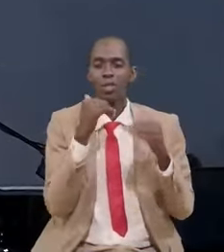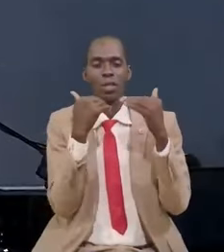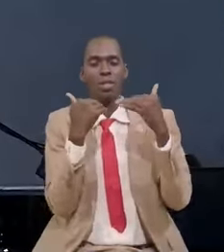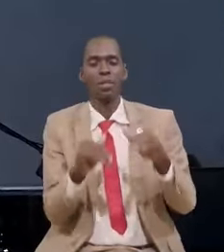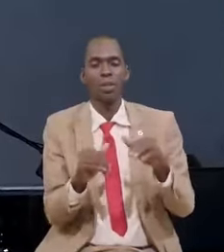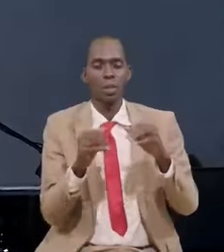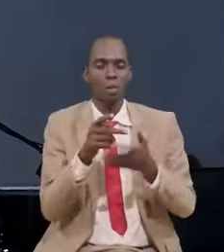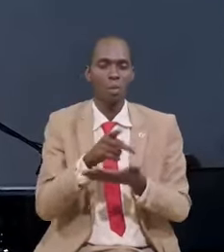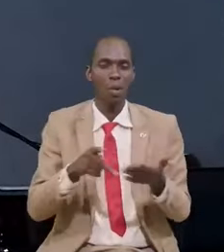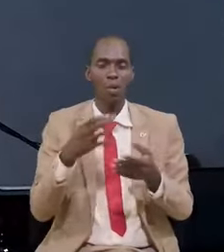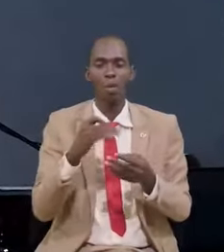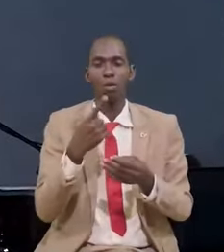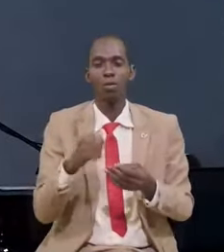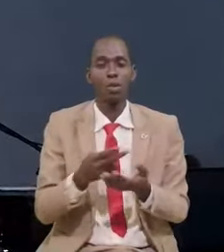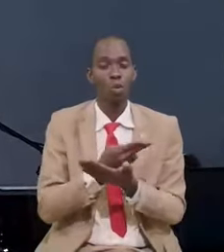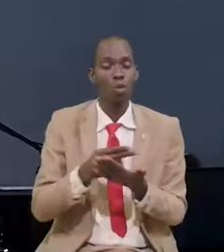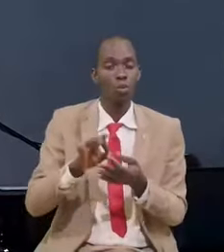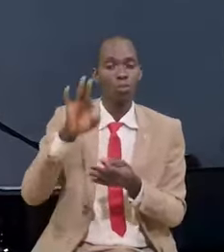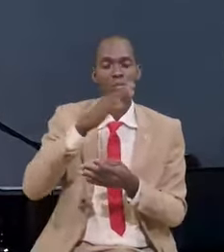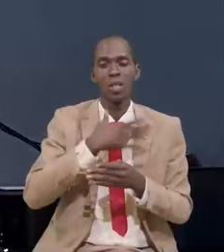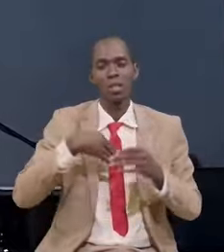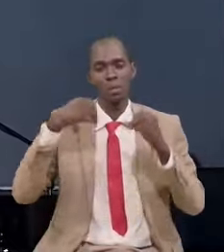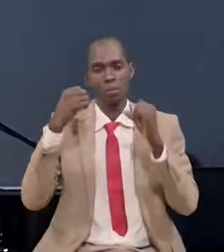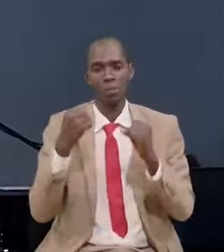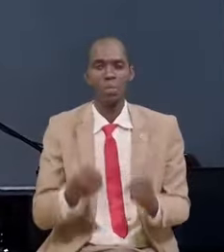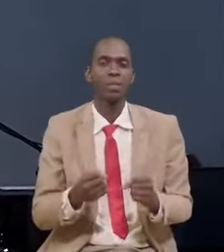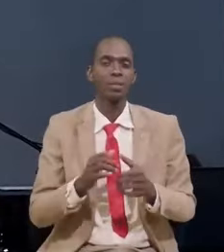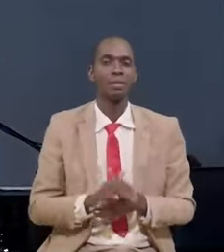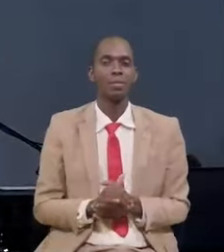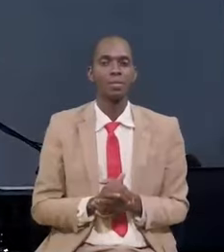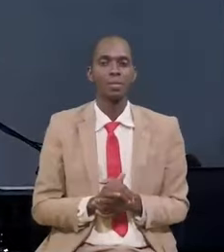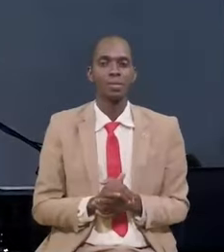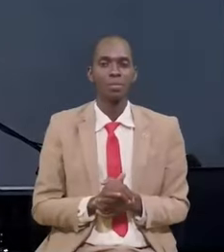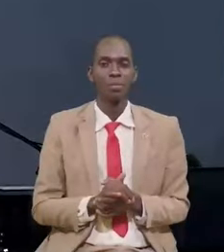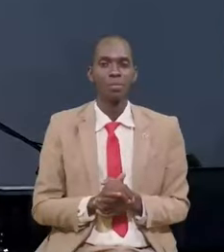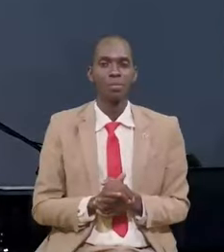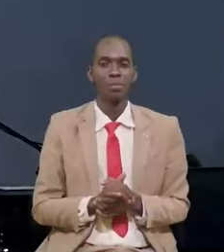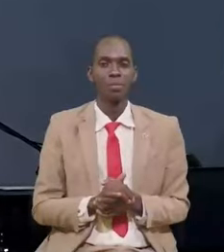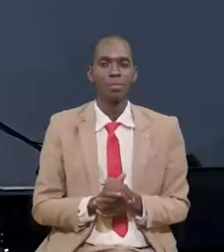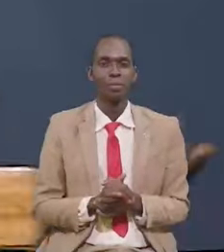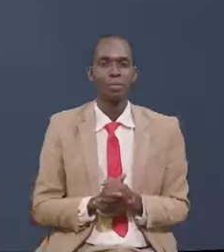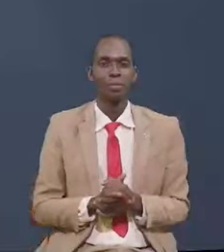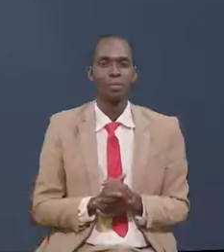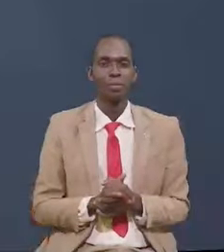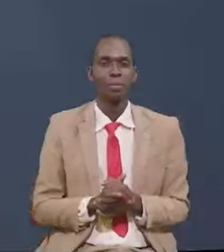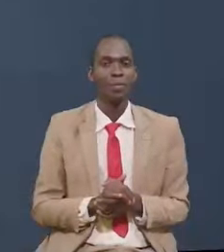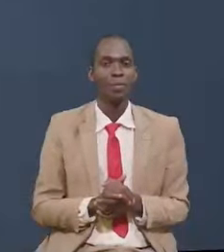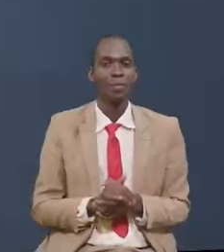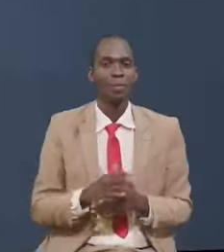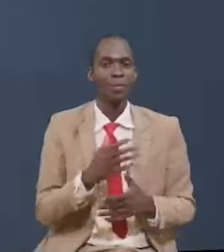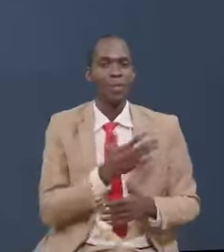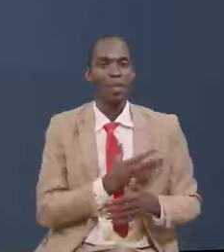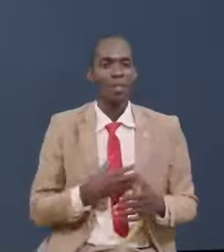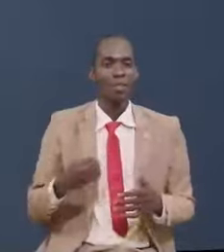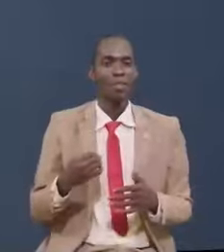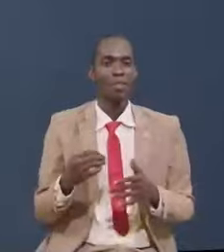Jésus avait une portion immesurable, incommensurable de la puissance du Saint-Esprit. Le